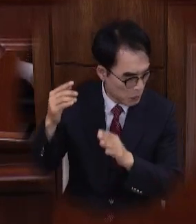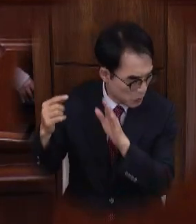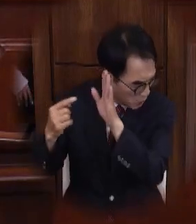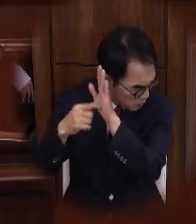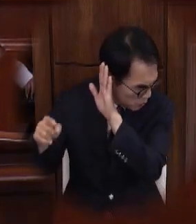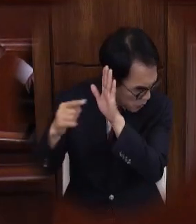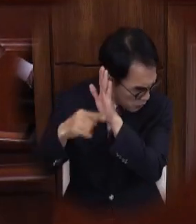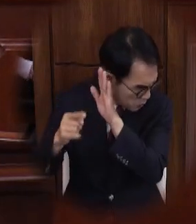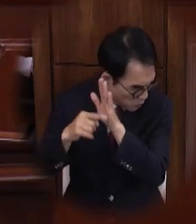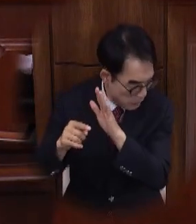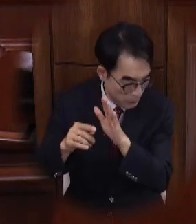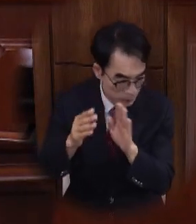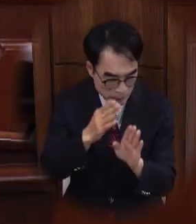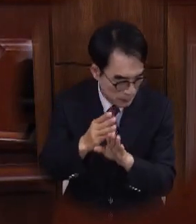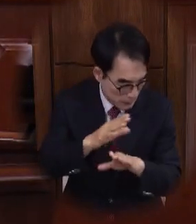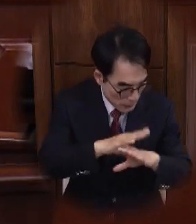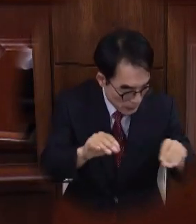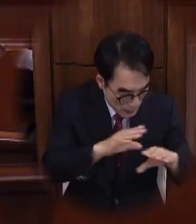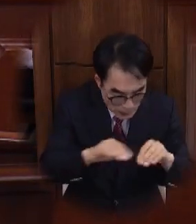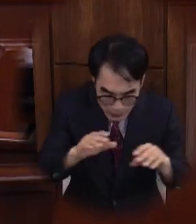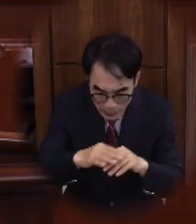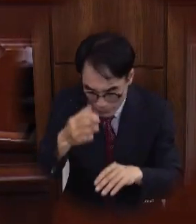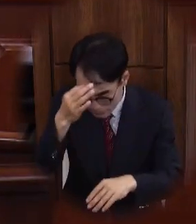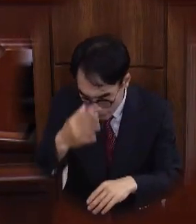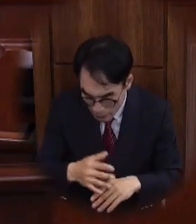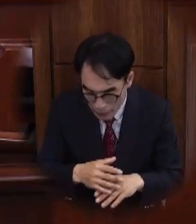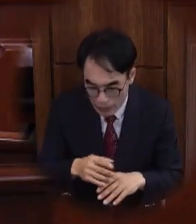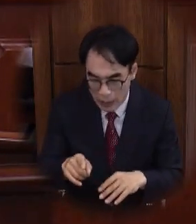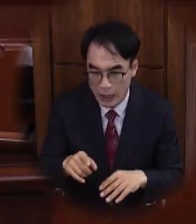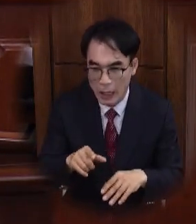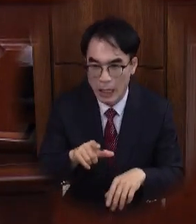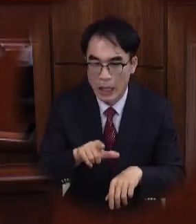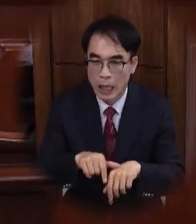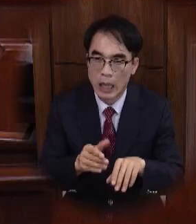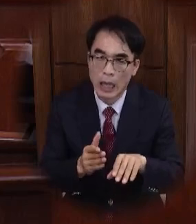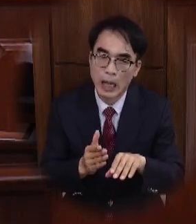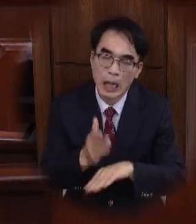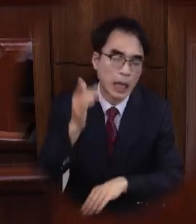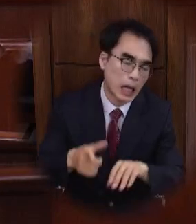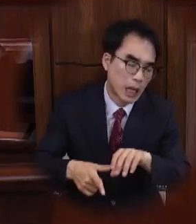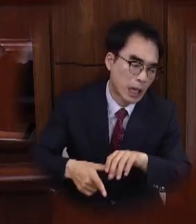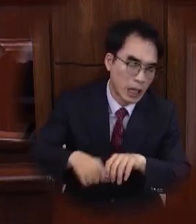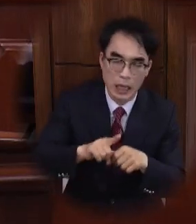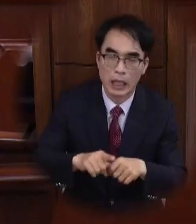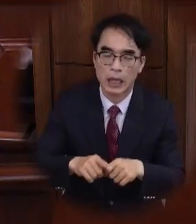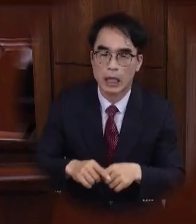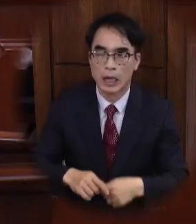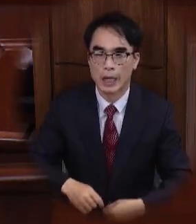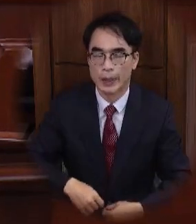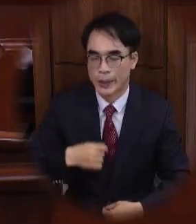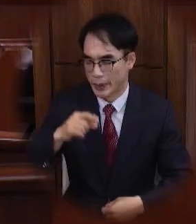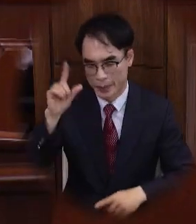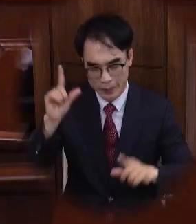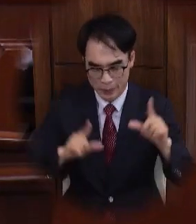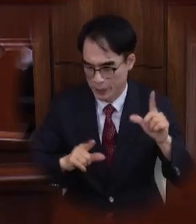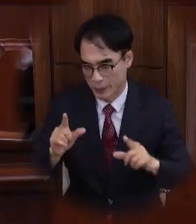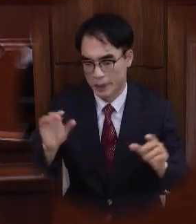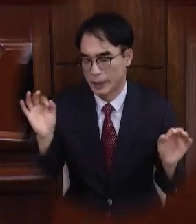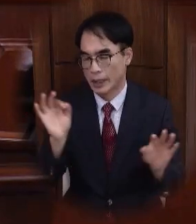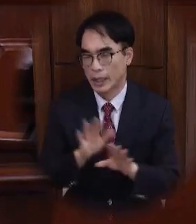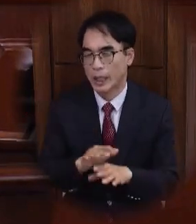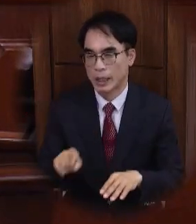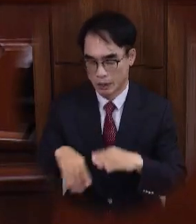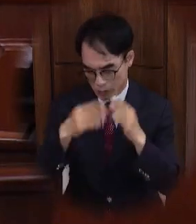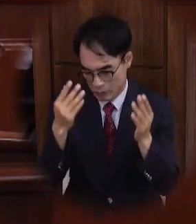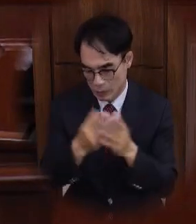무마하고자 하는 자세 사과 타이밍을 놓쳐 정정 당당함을 잃어버린 것 아직이 모든 것을